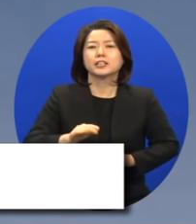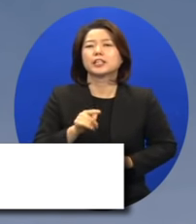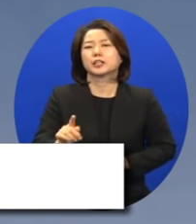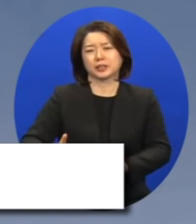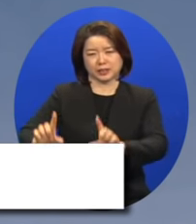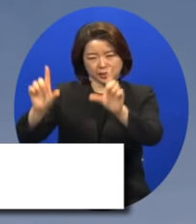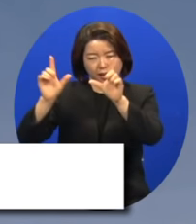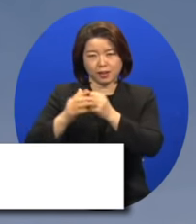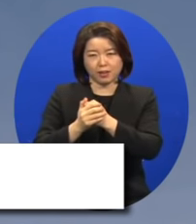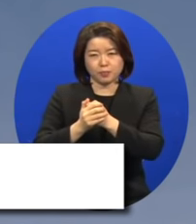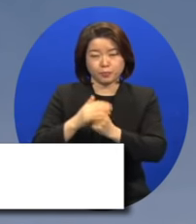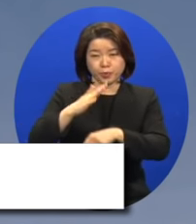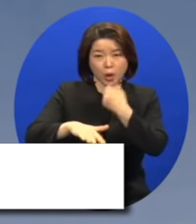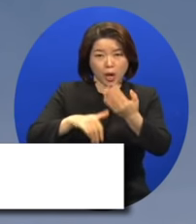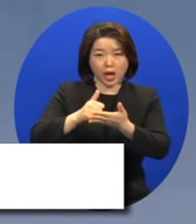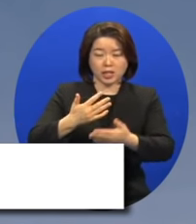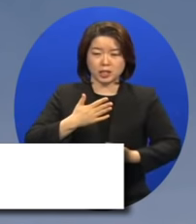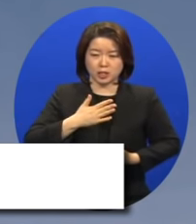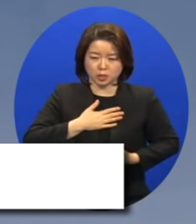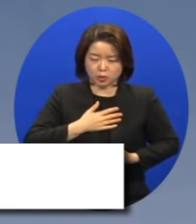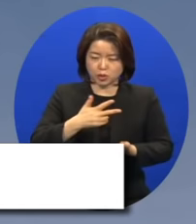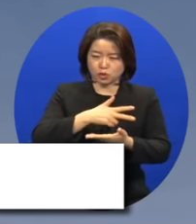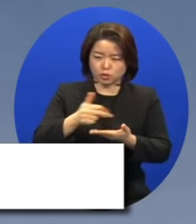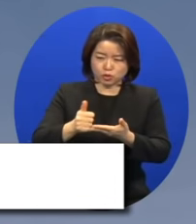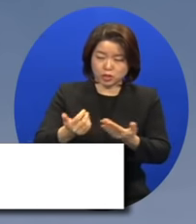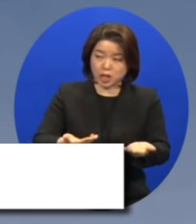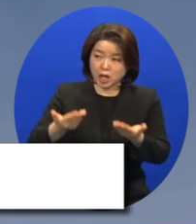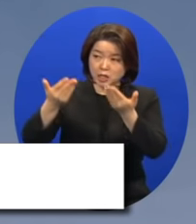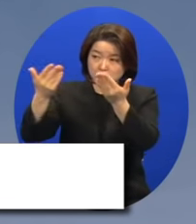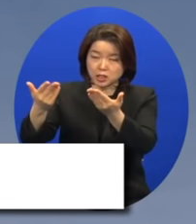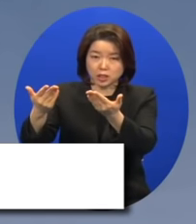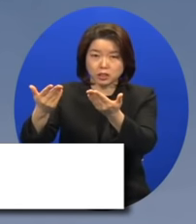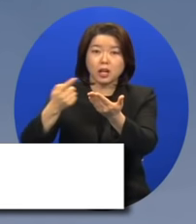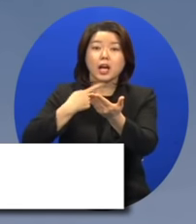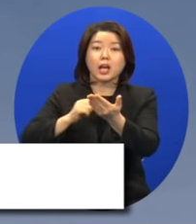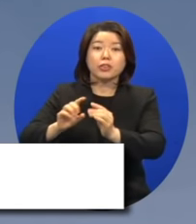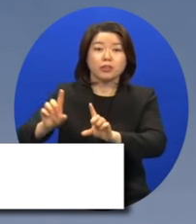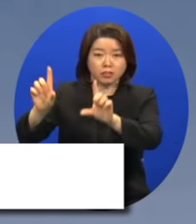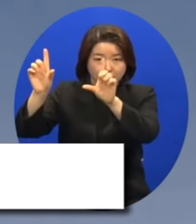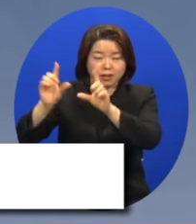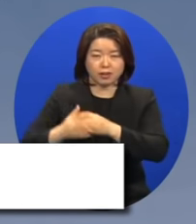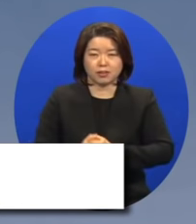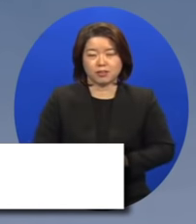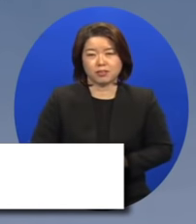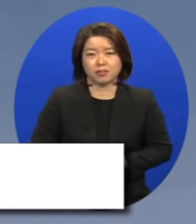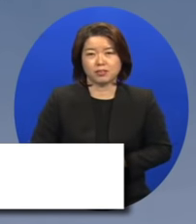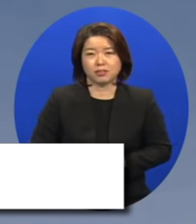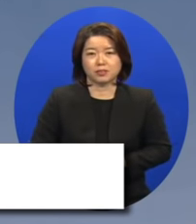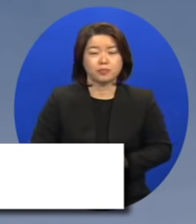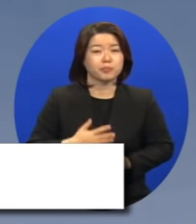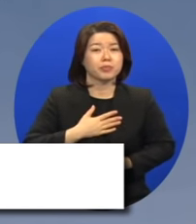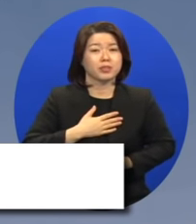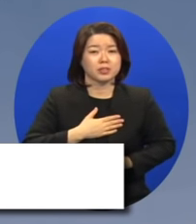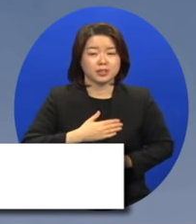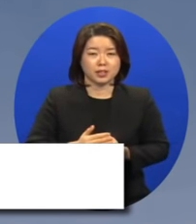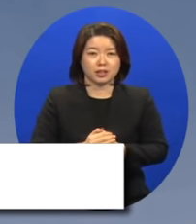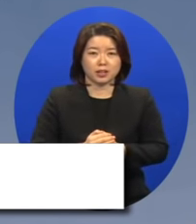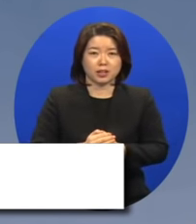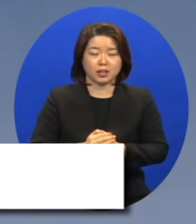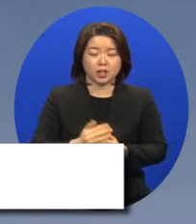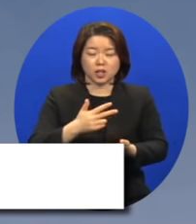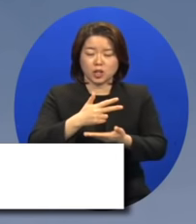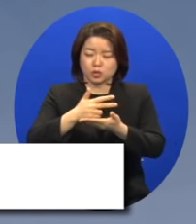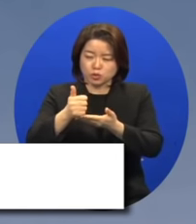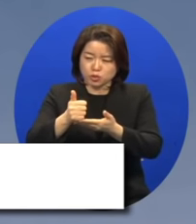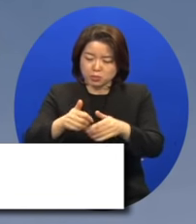께저자신을바치기로결심한날부터 ,그분의일꾼으로서섬기는제